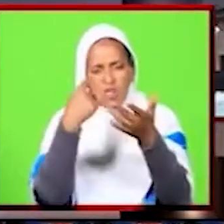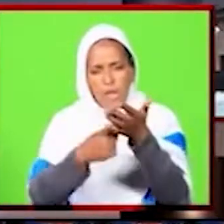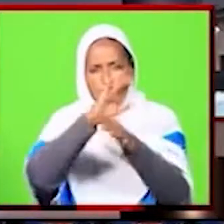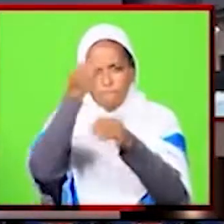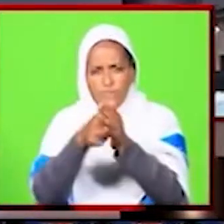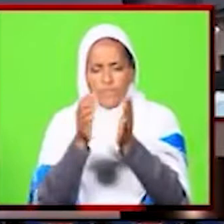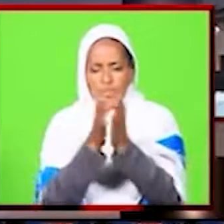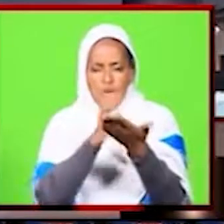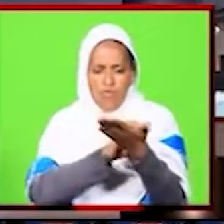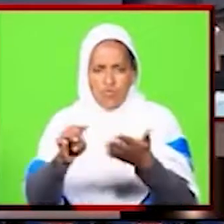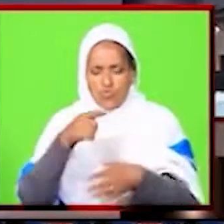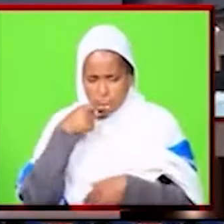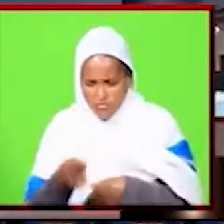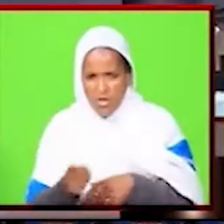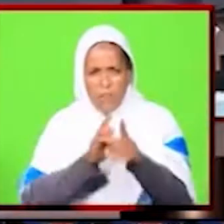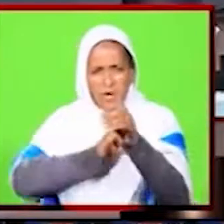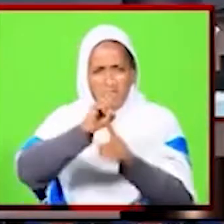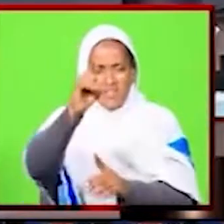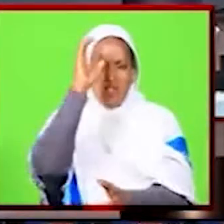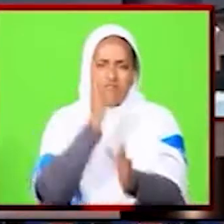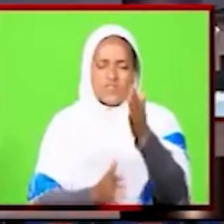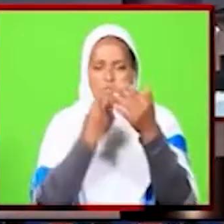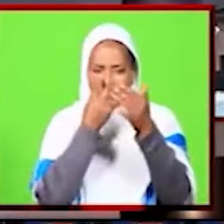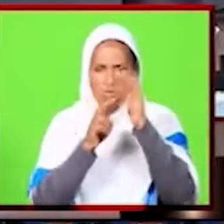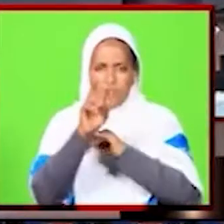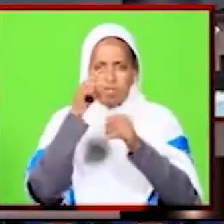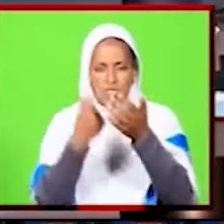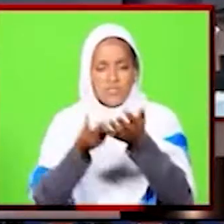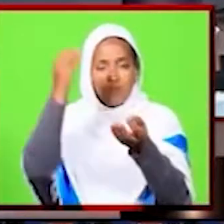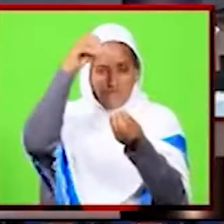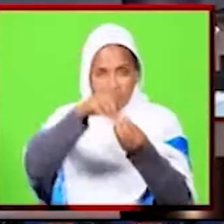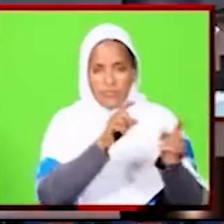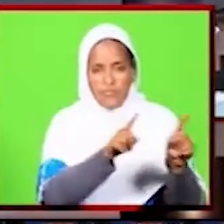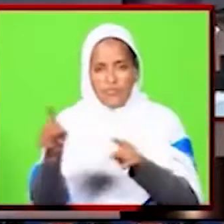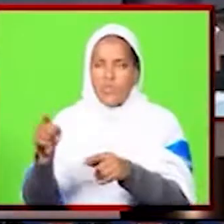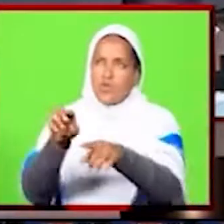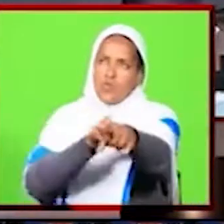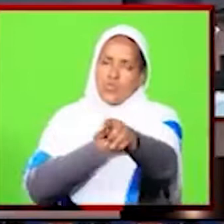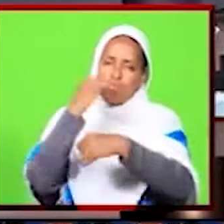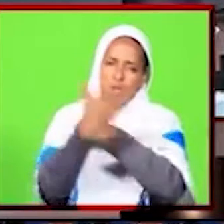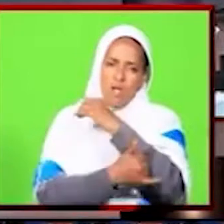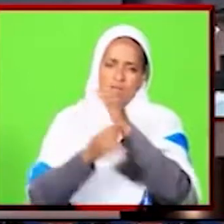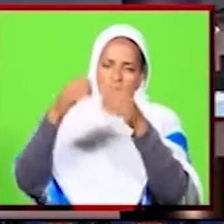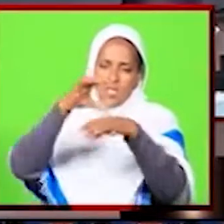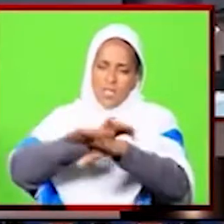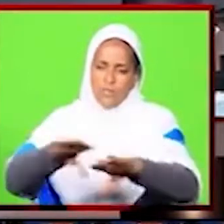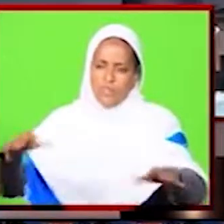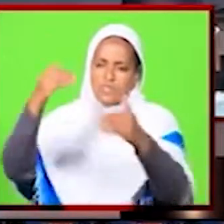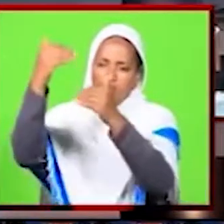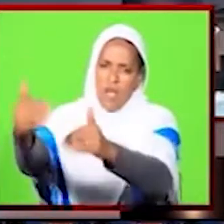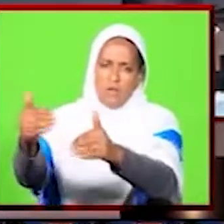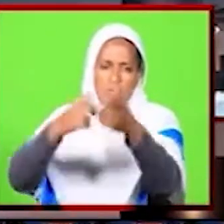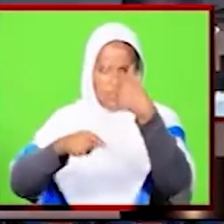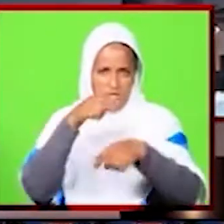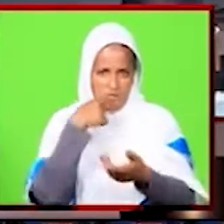ሁሉ በመጽሐፍ ቅዱስ እንደተነገረው በቀጥታ የተፈጸመ ትንቢት ነው። ከዚህ በተጨማሪ ከሩቅ አገር ከምድር ዳር ያመጣብሃል